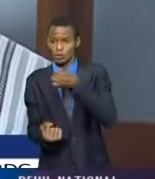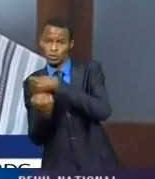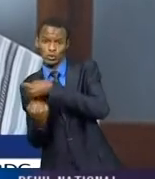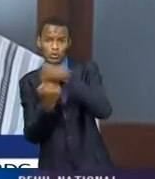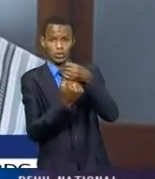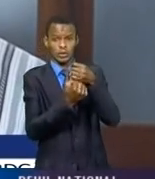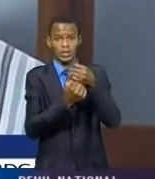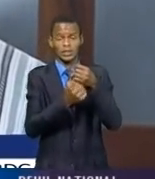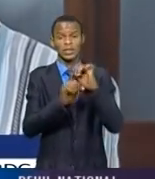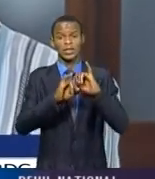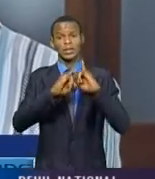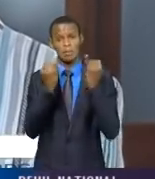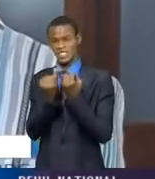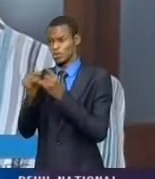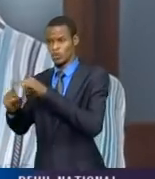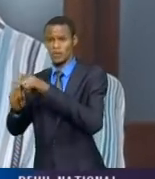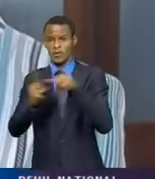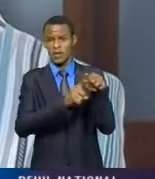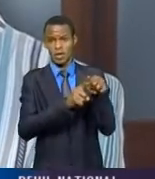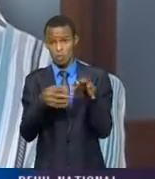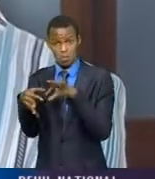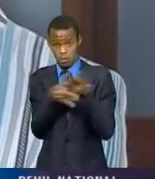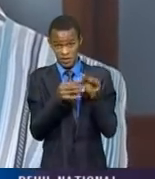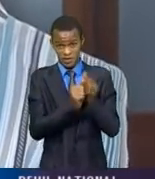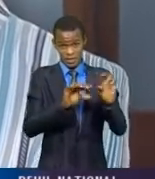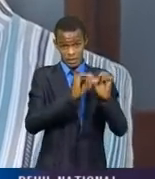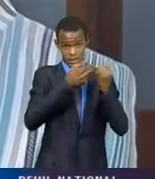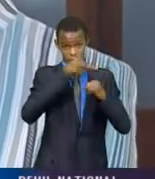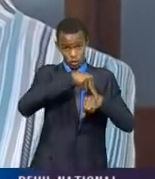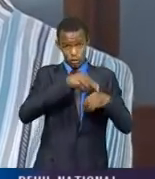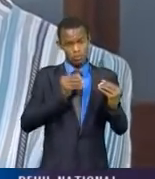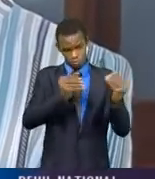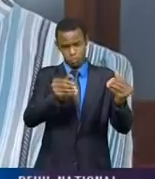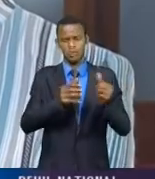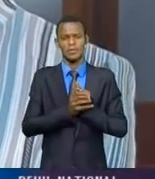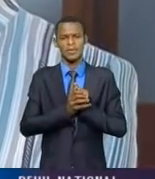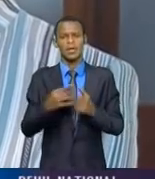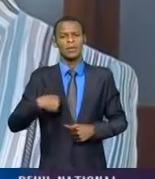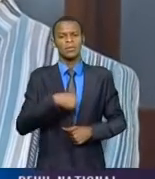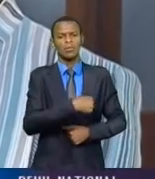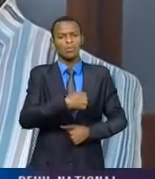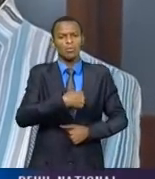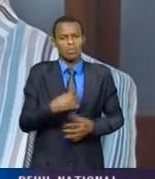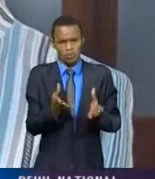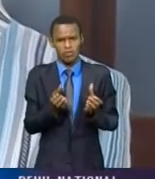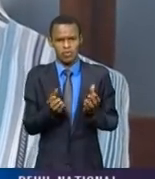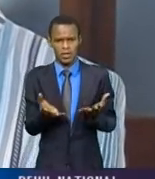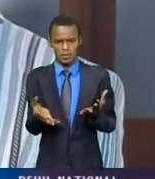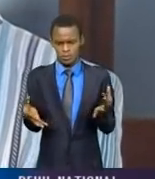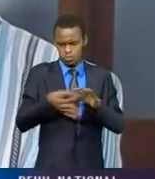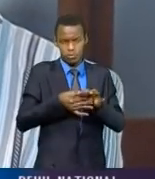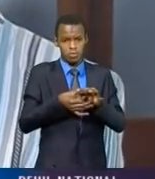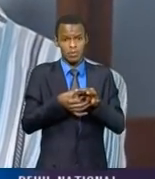nationale va continuer alors j'espère qu'on peut nourrir notre relation est née notre partenariat